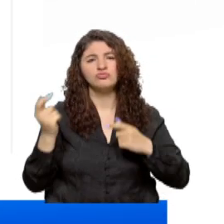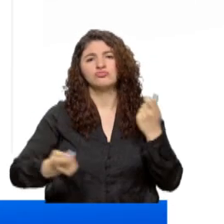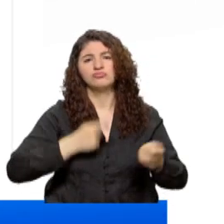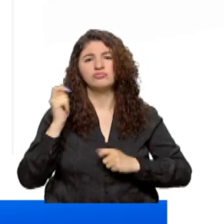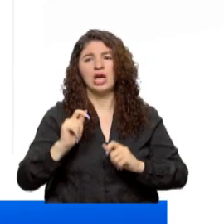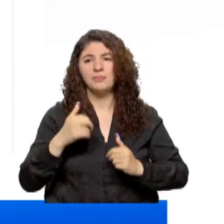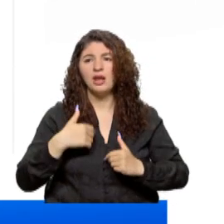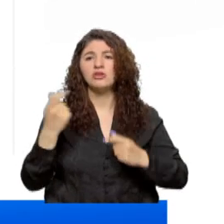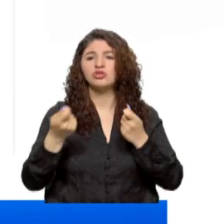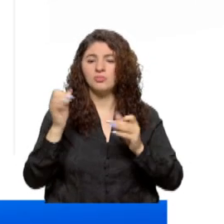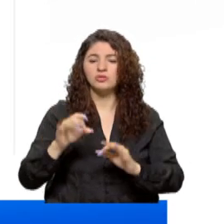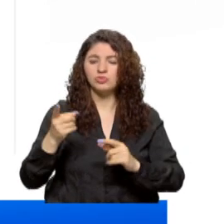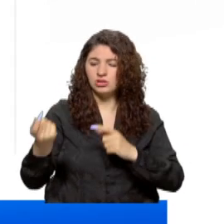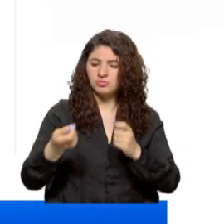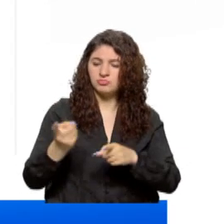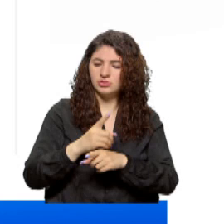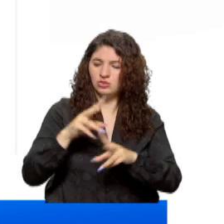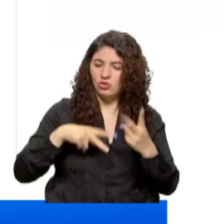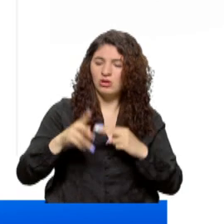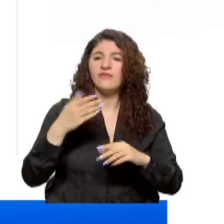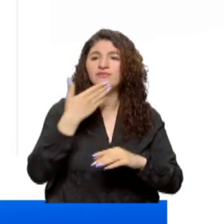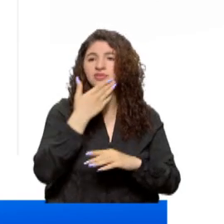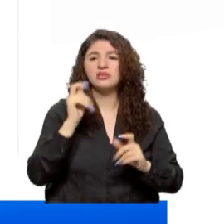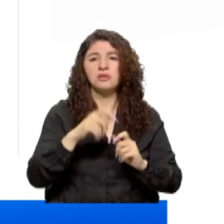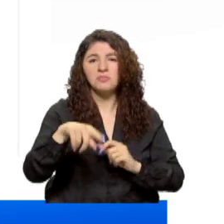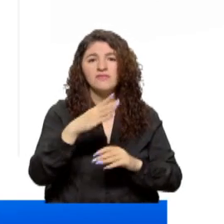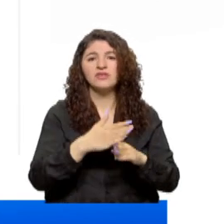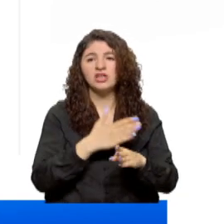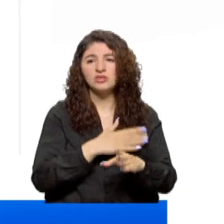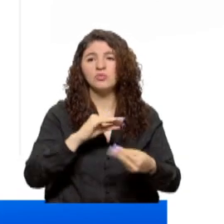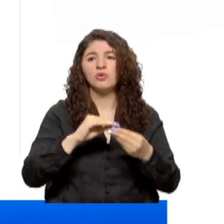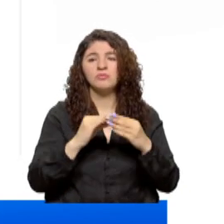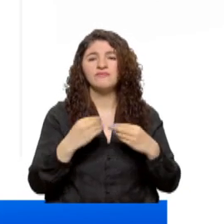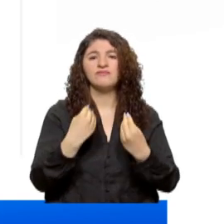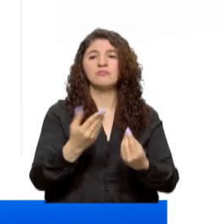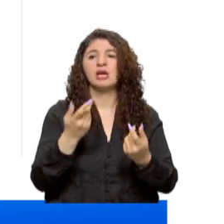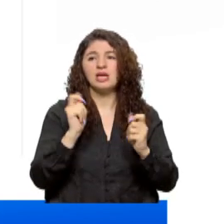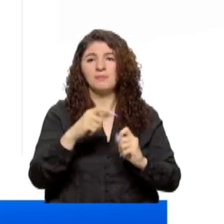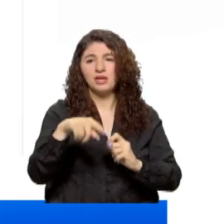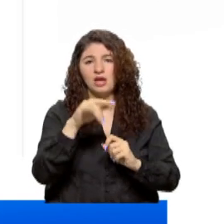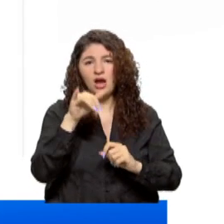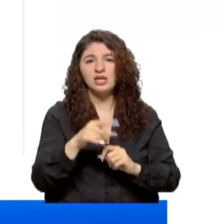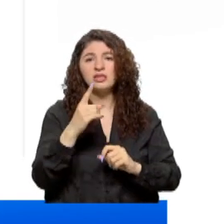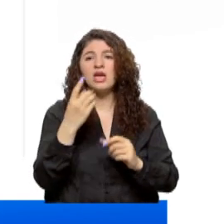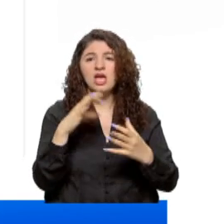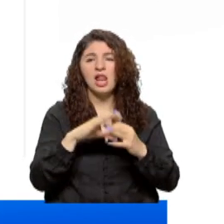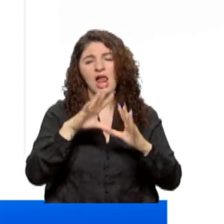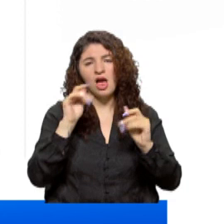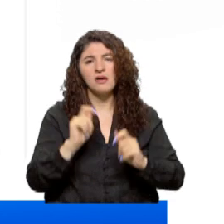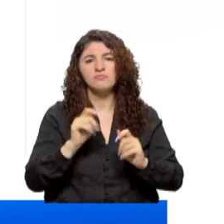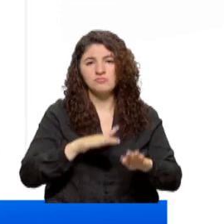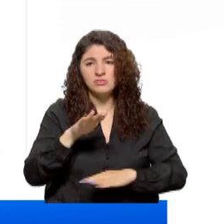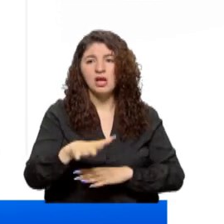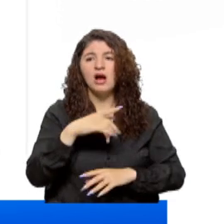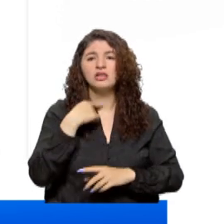gücümüzle çalışarak devreye aldığımız uygulamalar üzerinden fırsatçılık yapmaya vatandaşlarımızı mağdur etmeye kalkışanlar hakkında ilgili her